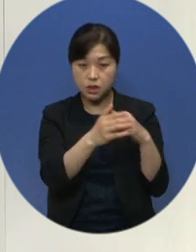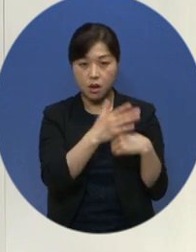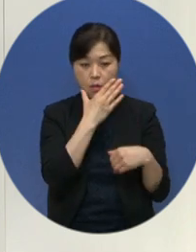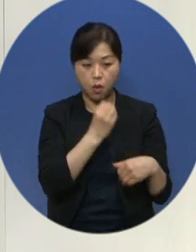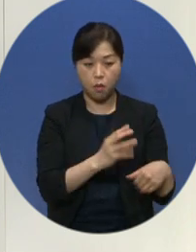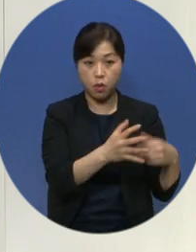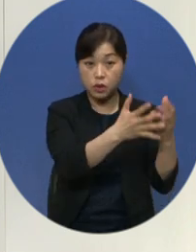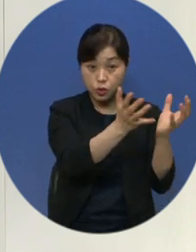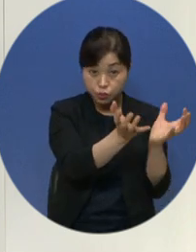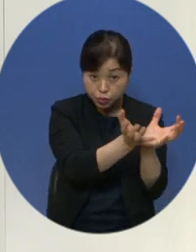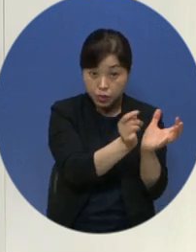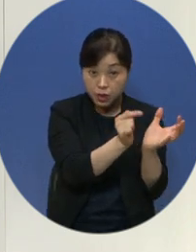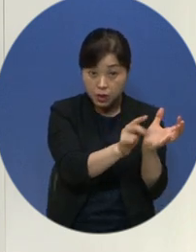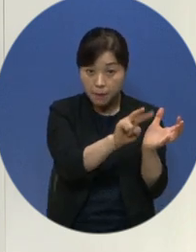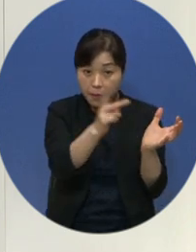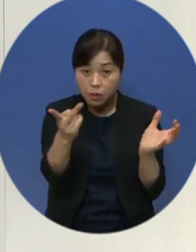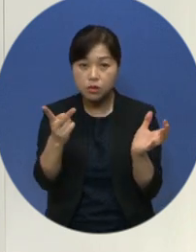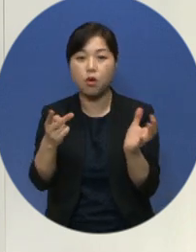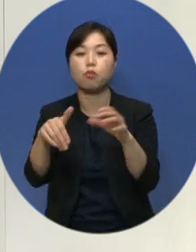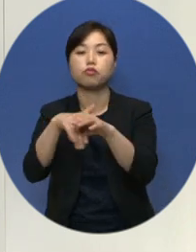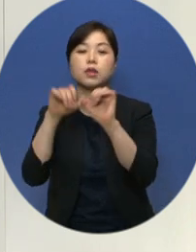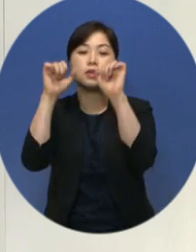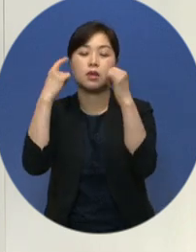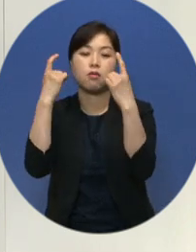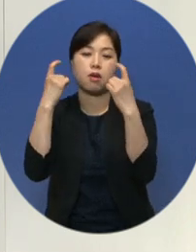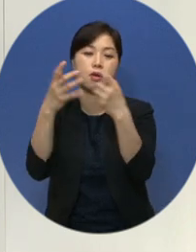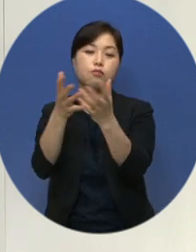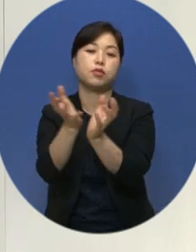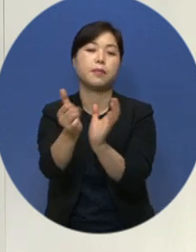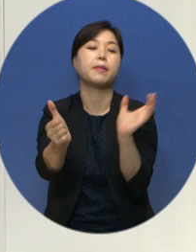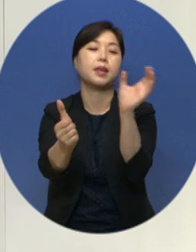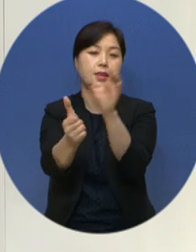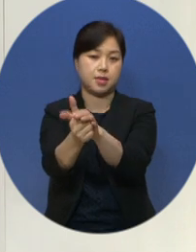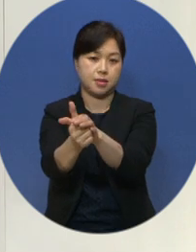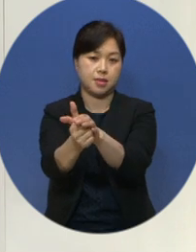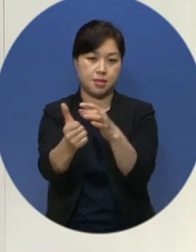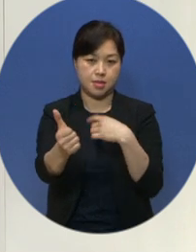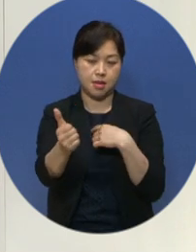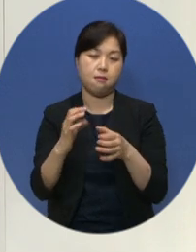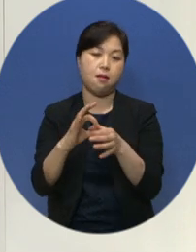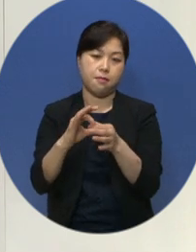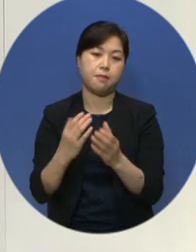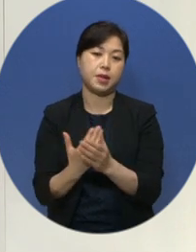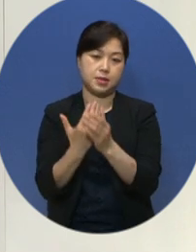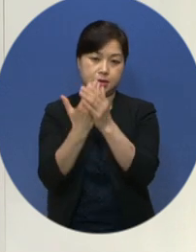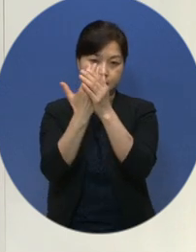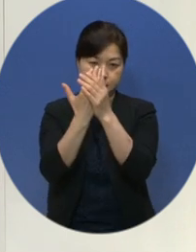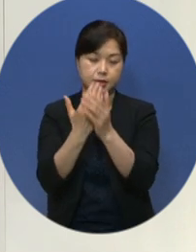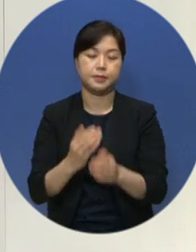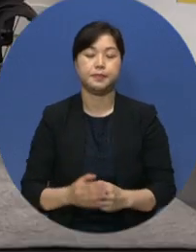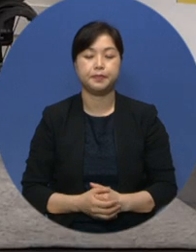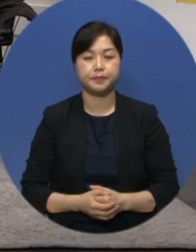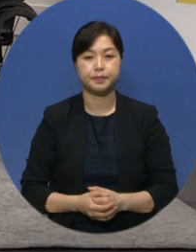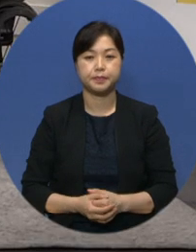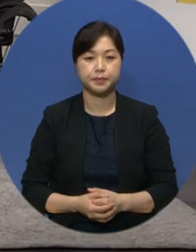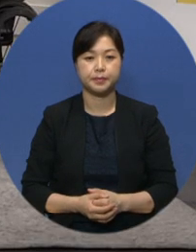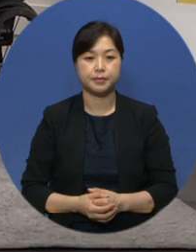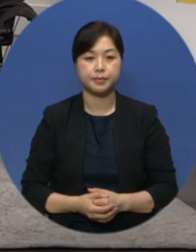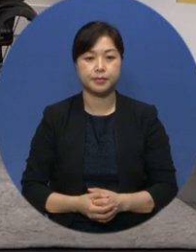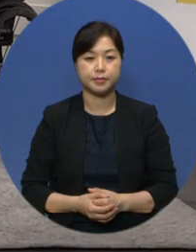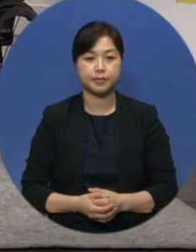문화체육관광부 로 이관 을 하게 됐습니다 그때부터 이제 저희들이 좀 많이 발전 하게 돼 있죠 예 그래서 보니까